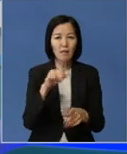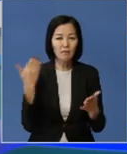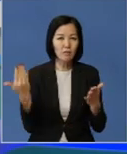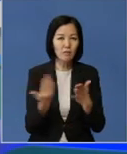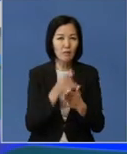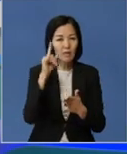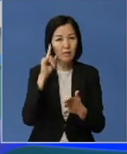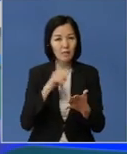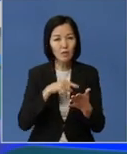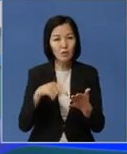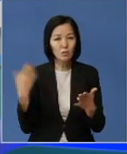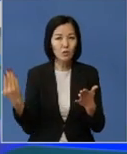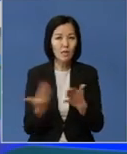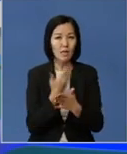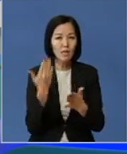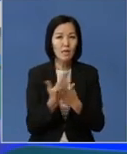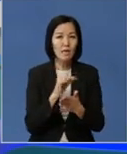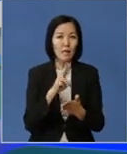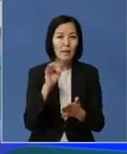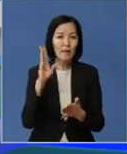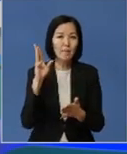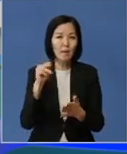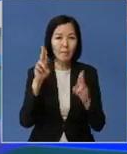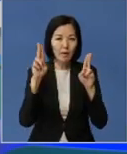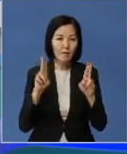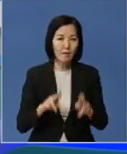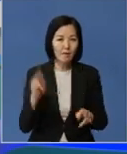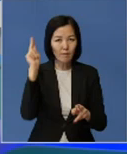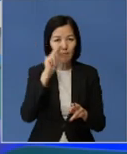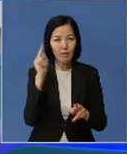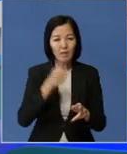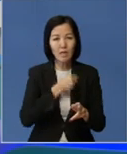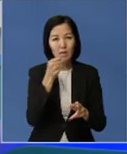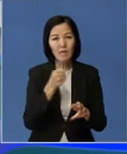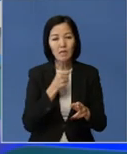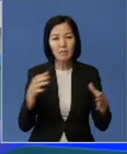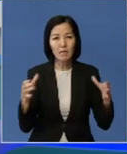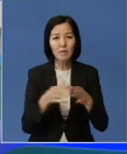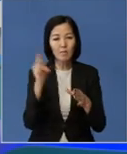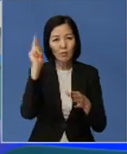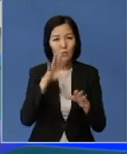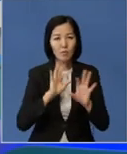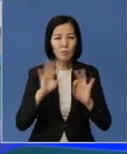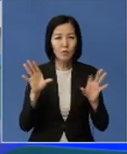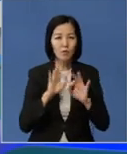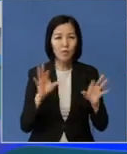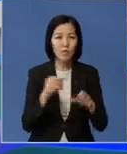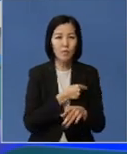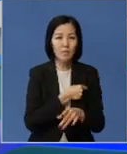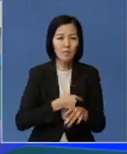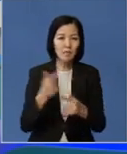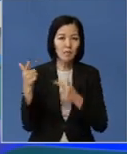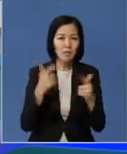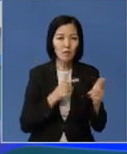қазақ жазуының жаңалықтарын, емле нормаларын меңгерген ересек аудиторияға оқытып, түсіндіре алатын білікті тренерлер